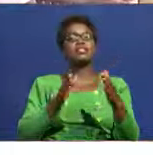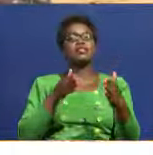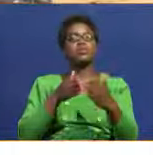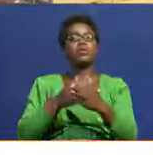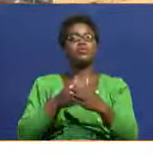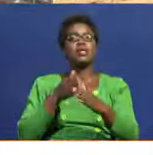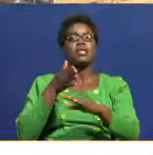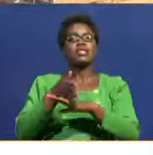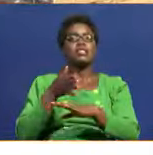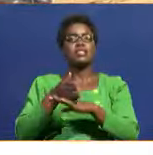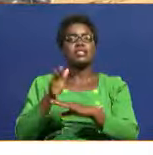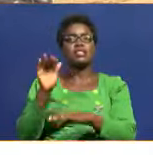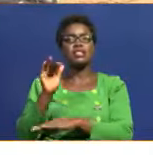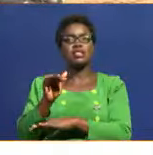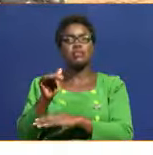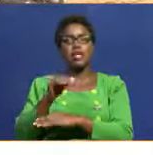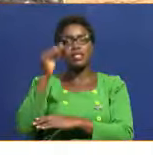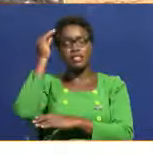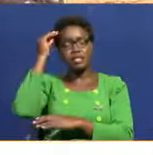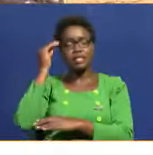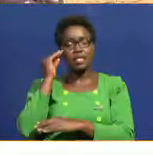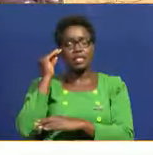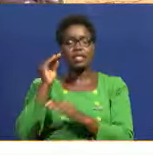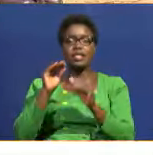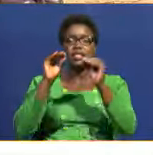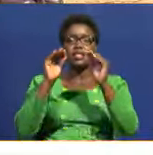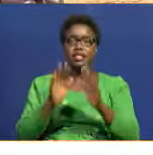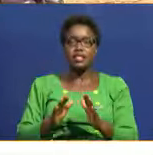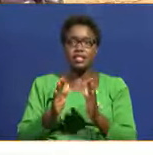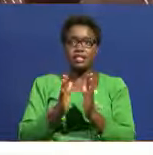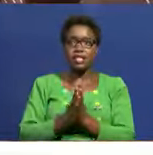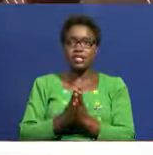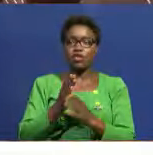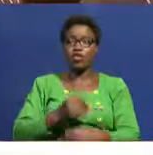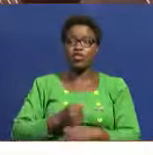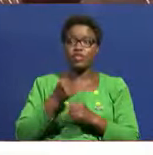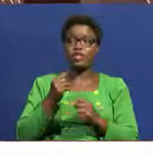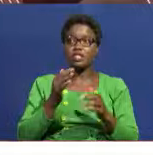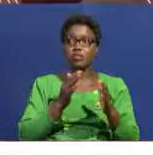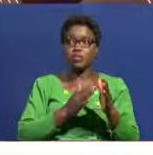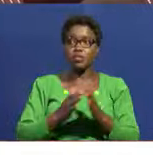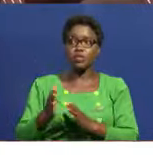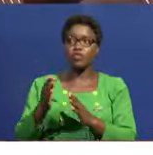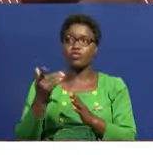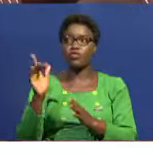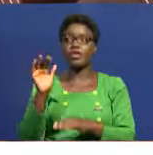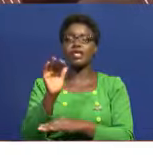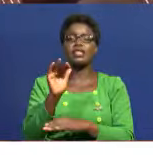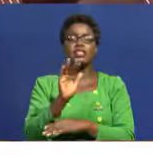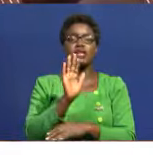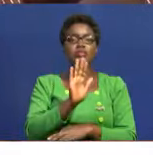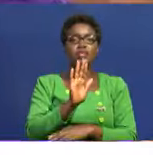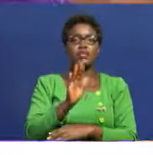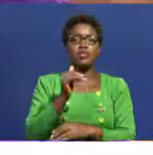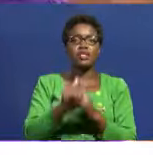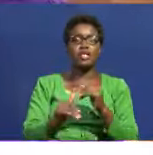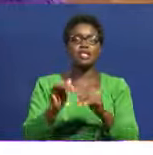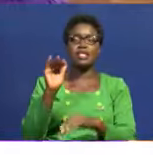udanganyifu, huku walimu wakuu katika kaunti hiyo wakionyesha imani katika maandalizi ya watahiniwa wao kwa mtihani huo wa